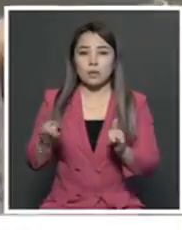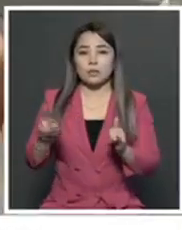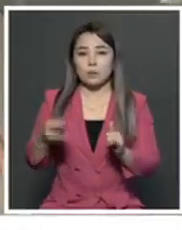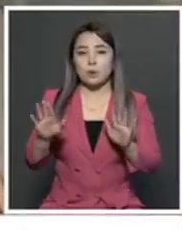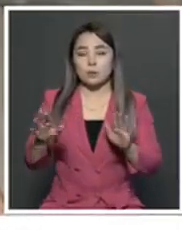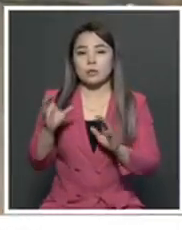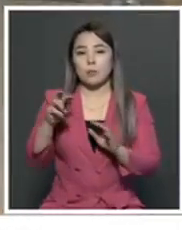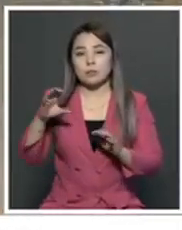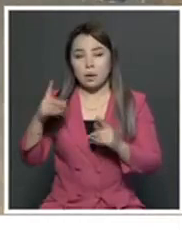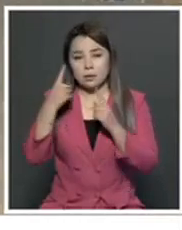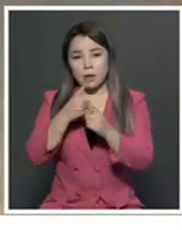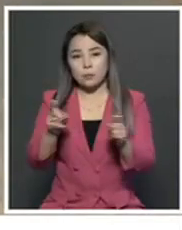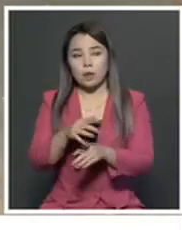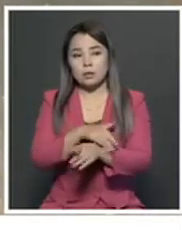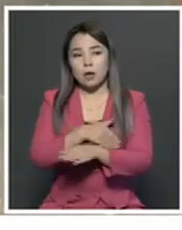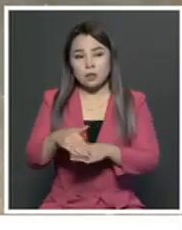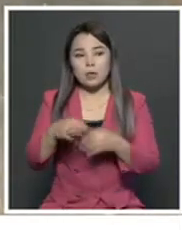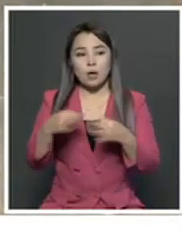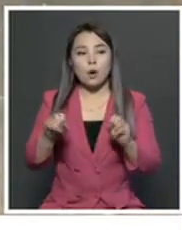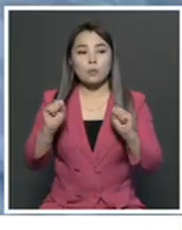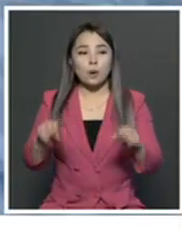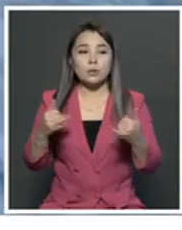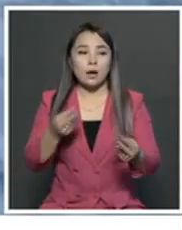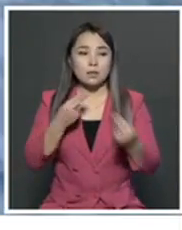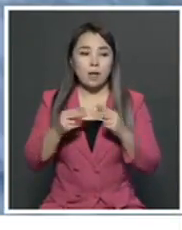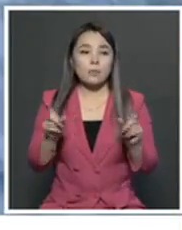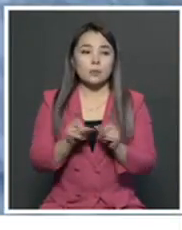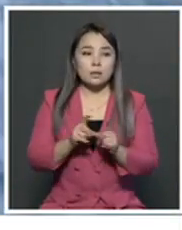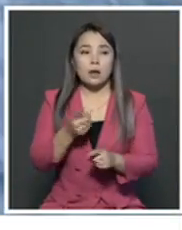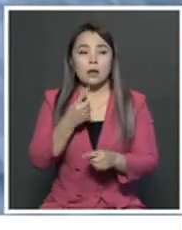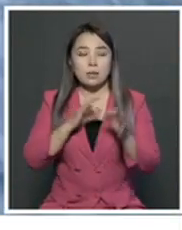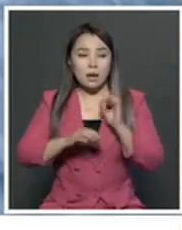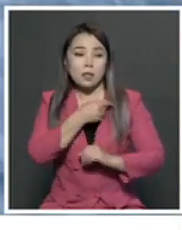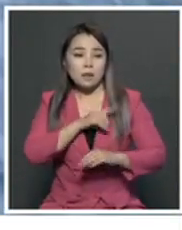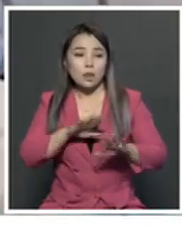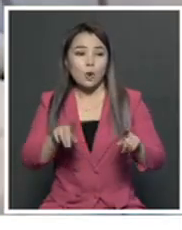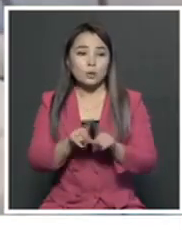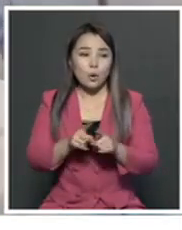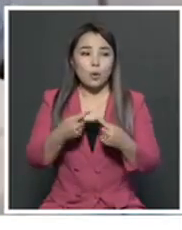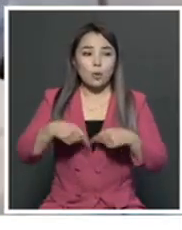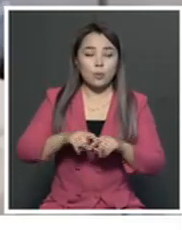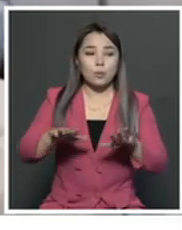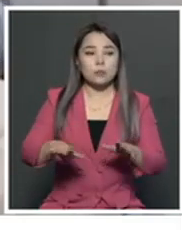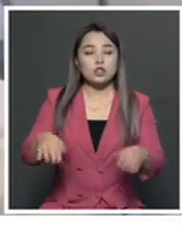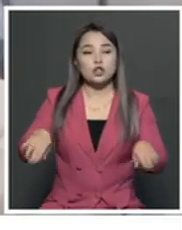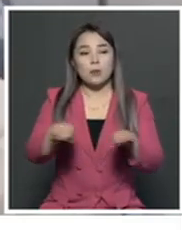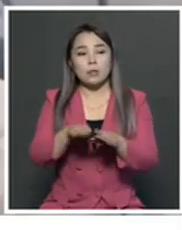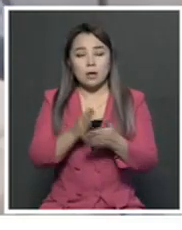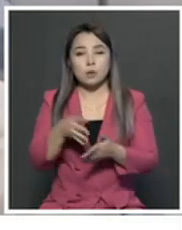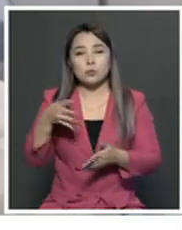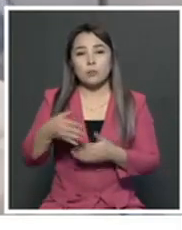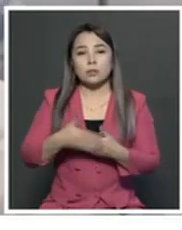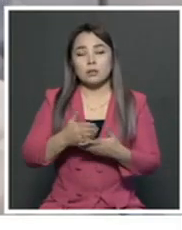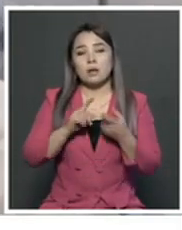тек SMS хабарландыру арқылы далаға шығуға рұқсат беріледі. Азық-түлік дүкендері мен дәріханалардан басқа қоғамдық орындар жабылады. Елде күніне 4 мыңдай